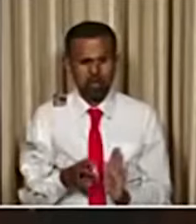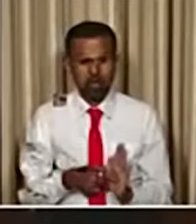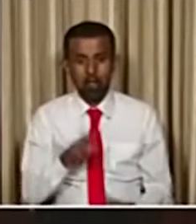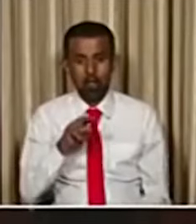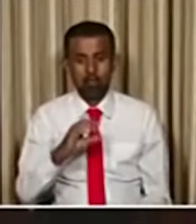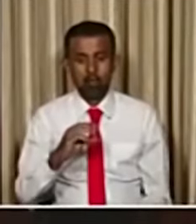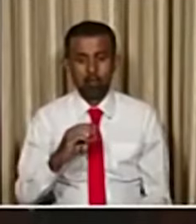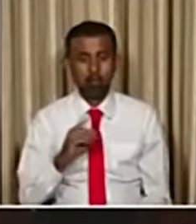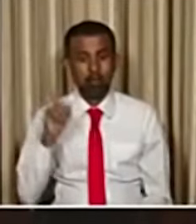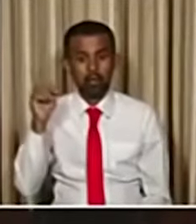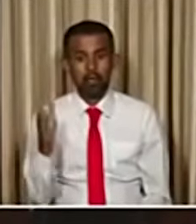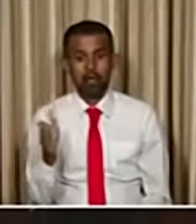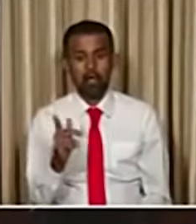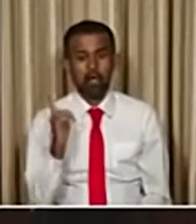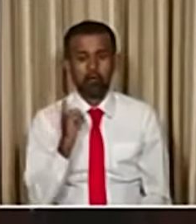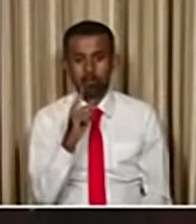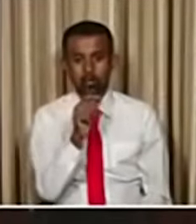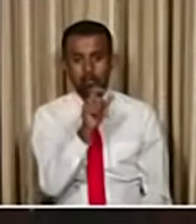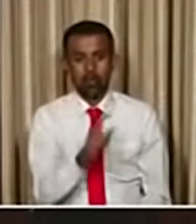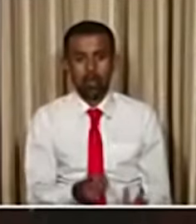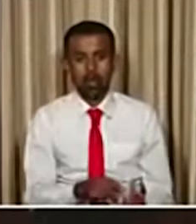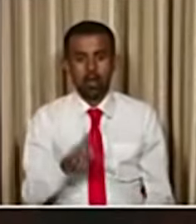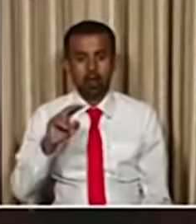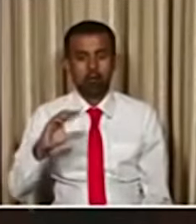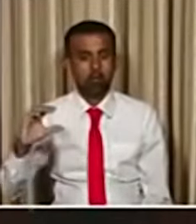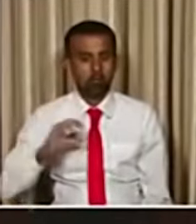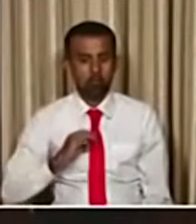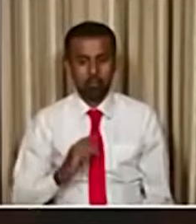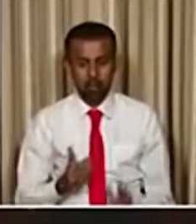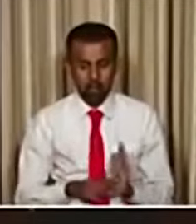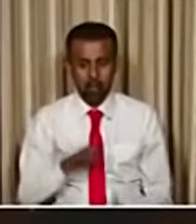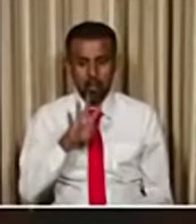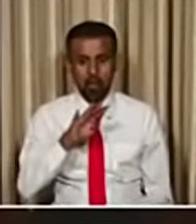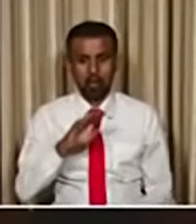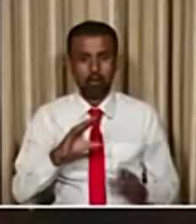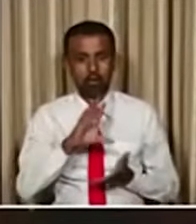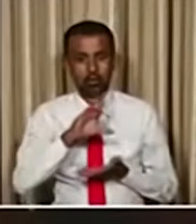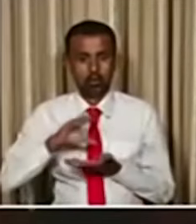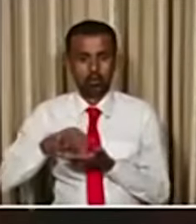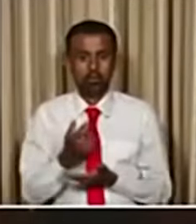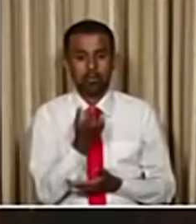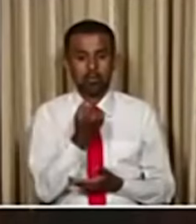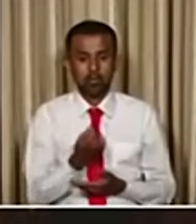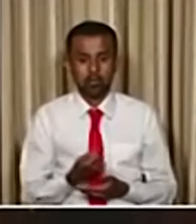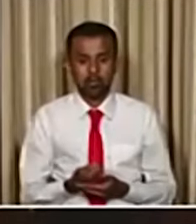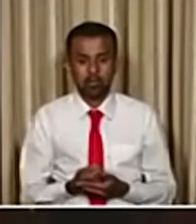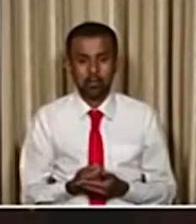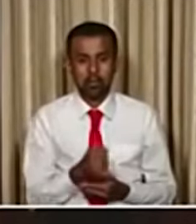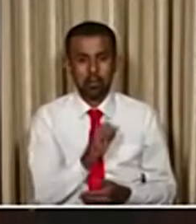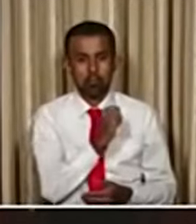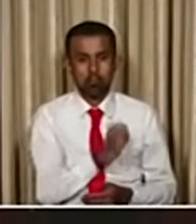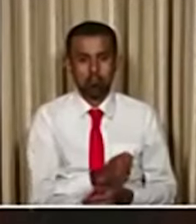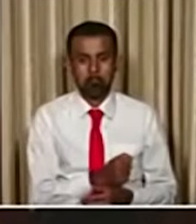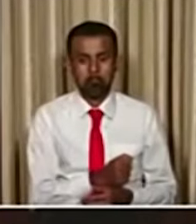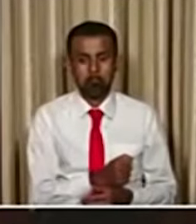කරන් තියෙනවා. එහේ කුලි හමුදාවෙන් එක සෙබලෙක් වෙනුවෙන් ලක්ෂ 20ක් කරන් තියෙනවා. එතකොට ලක්ෂ 40 ගාන එකතු කරපු මුදල් වලින් රුපියල් 50000කට